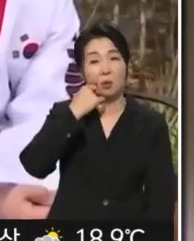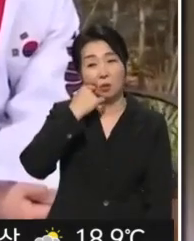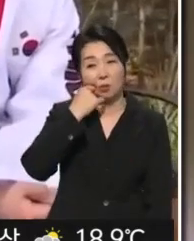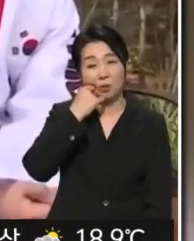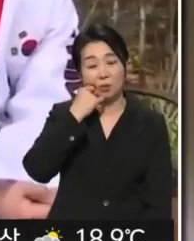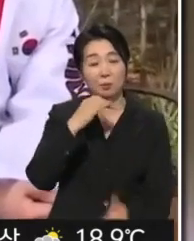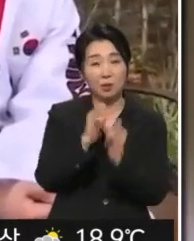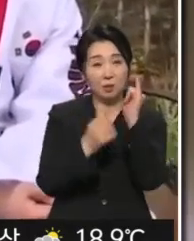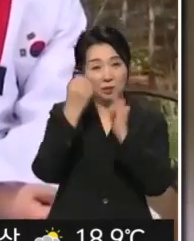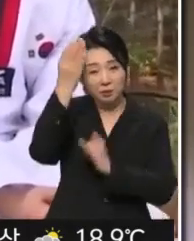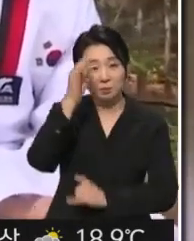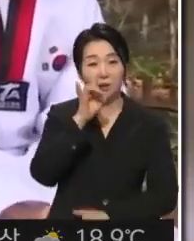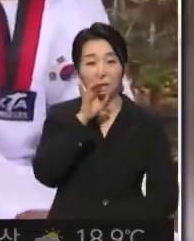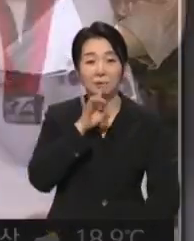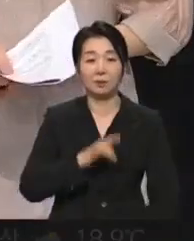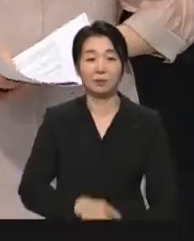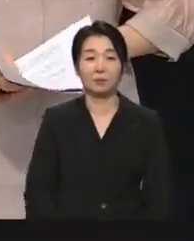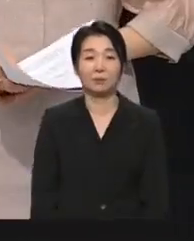안 되죠.